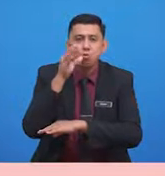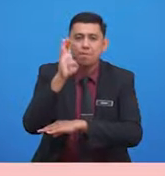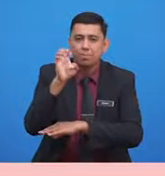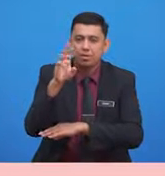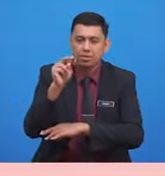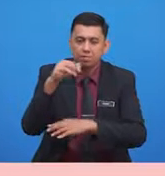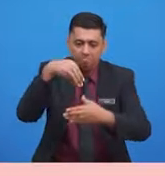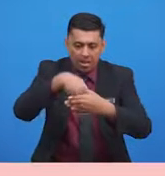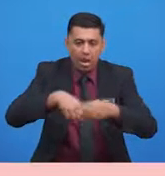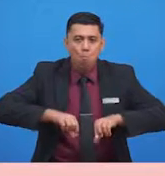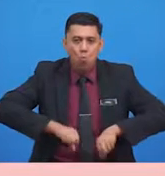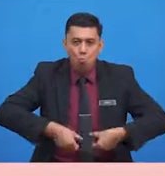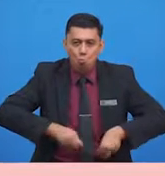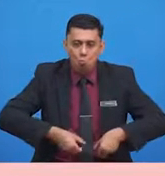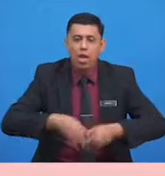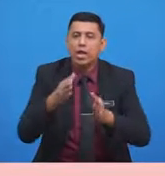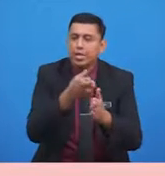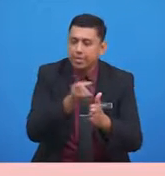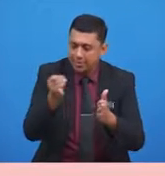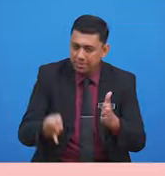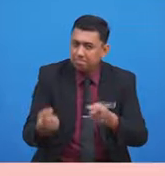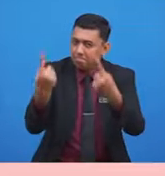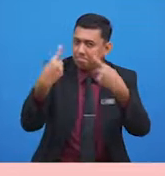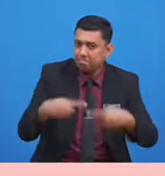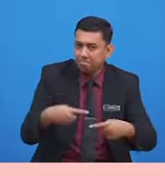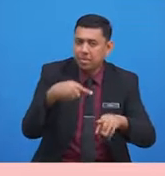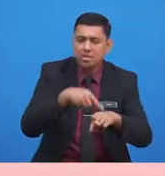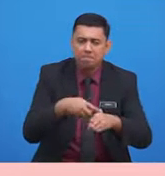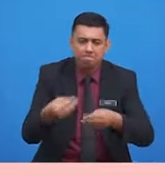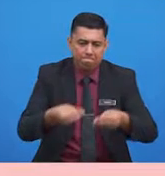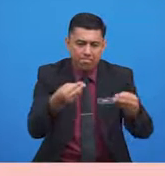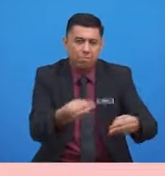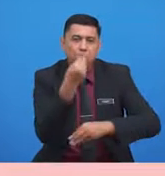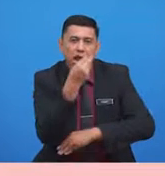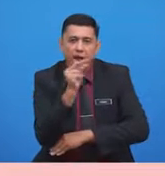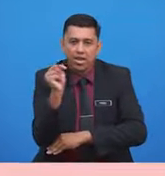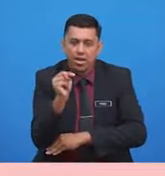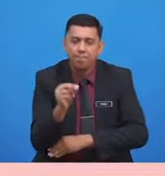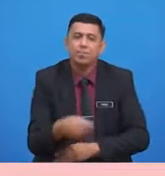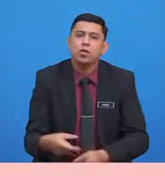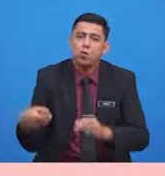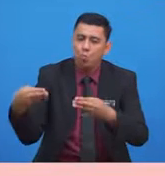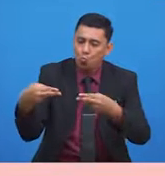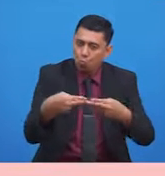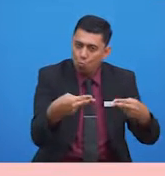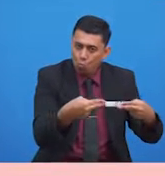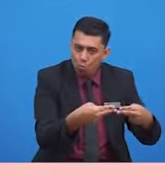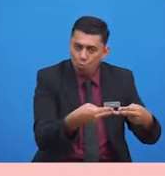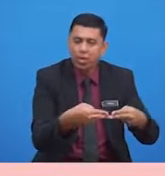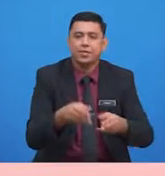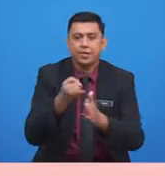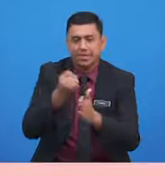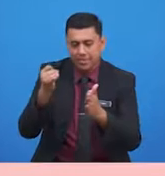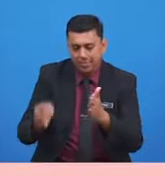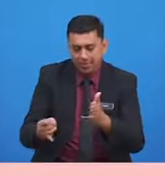di dalam guni, jiran bertandang di saji kudapan, akrab hubungan